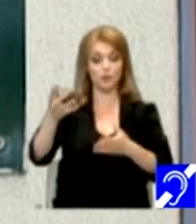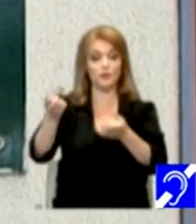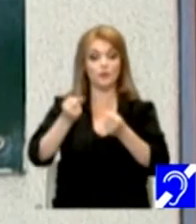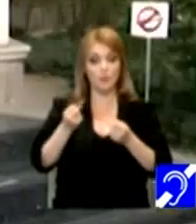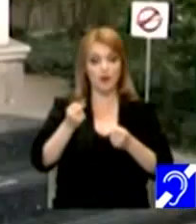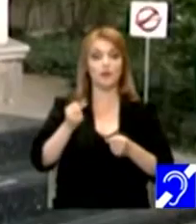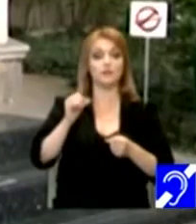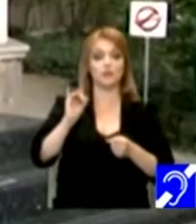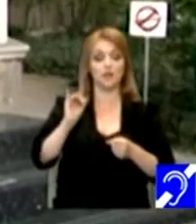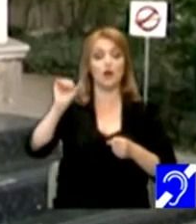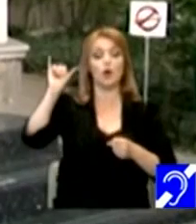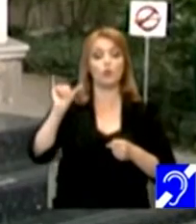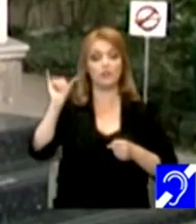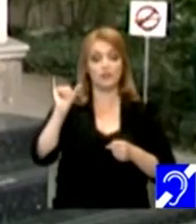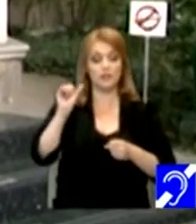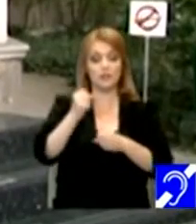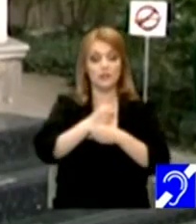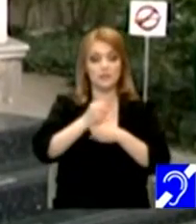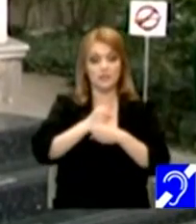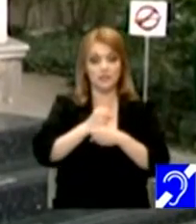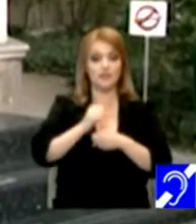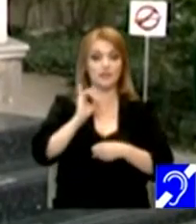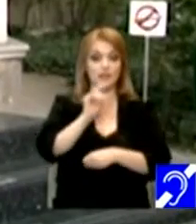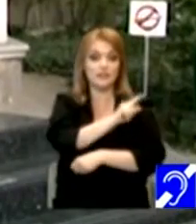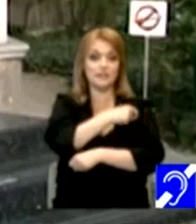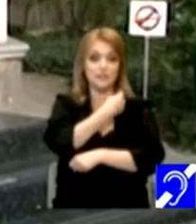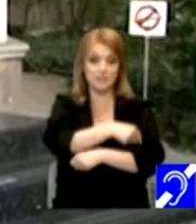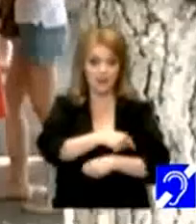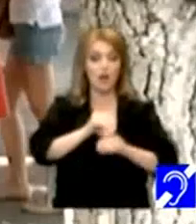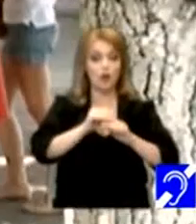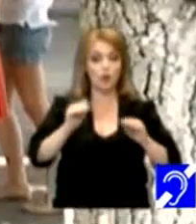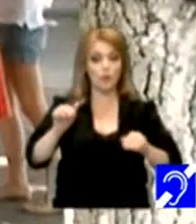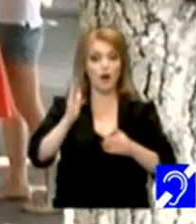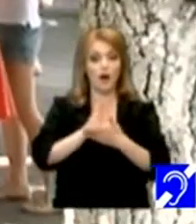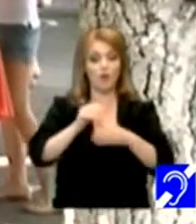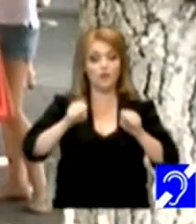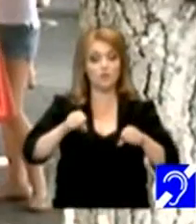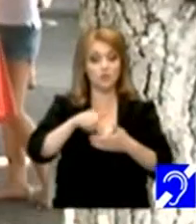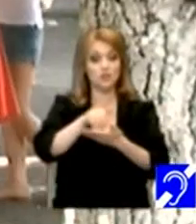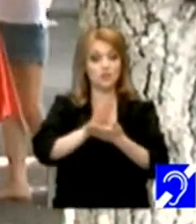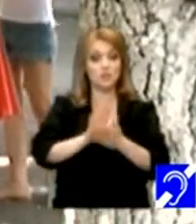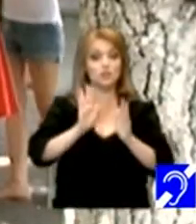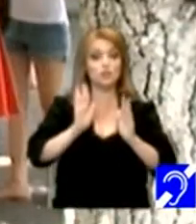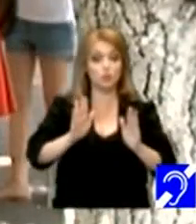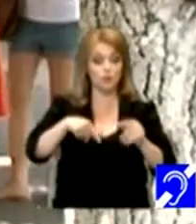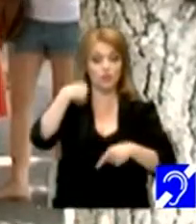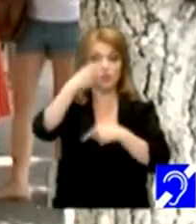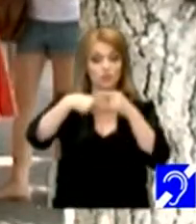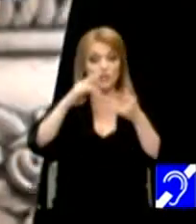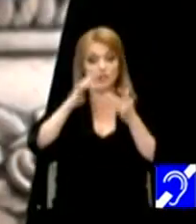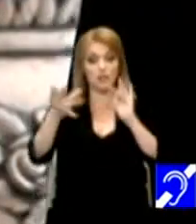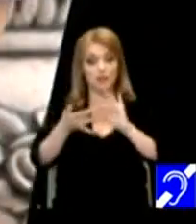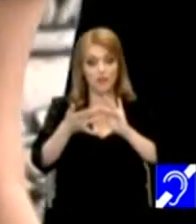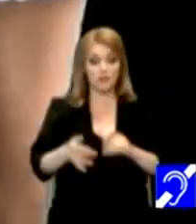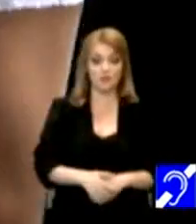și la Universitatea de Stat de Medicină și Farmacie. Candidații se vor înregistra doar online în perioada 19-30